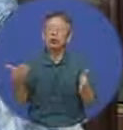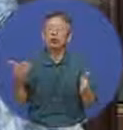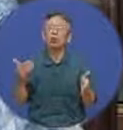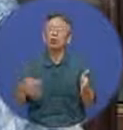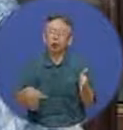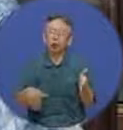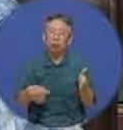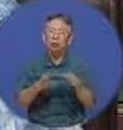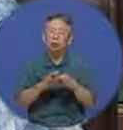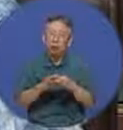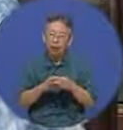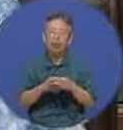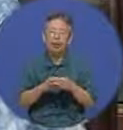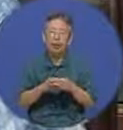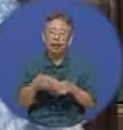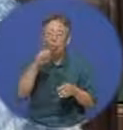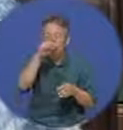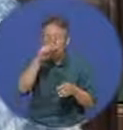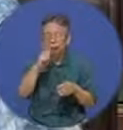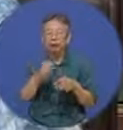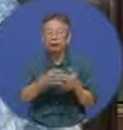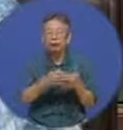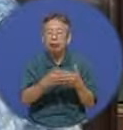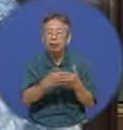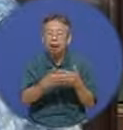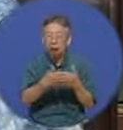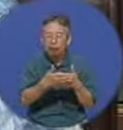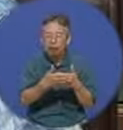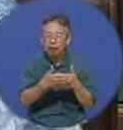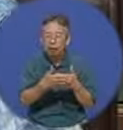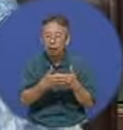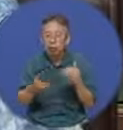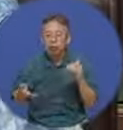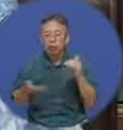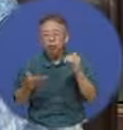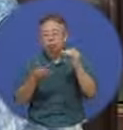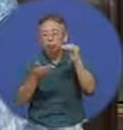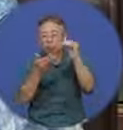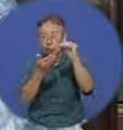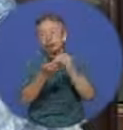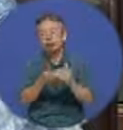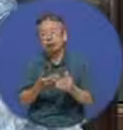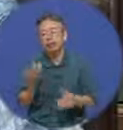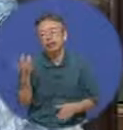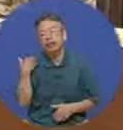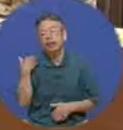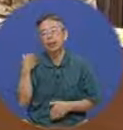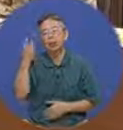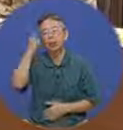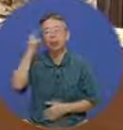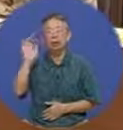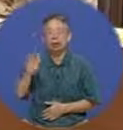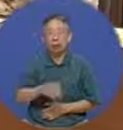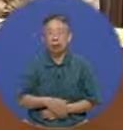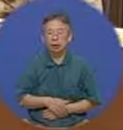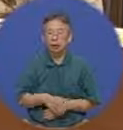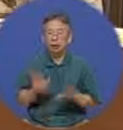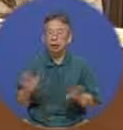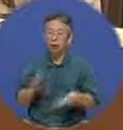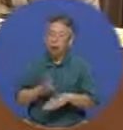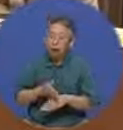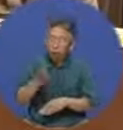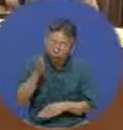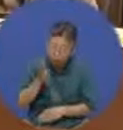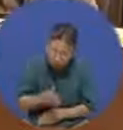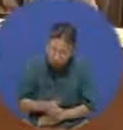、そういう方を健全に育成していくっていうのは我々の使命だと思います。 はい、今日はどうもありがとうござい